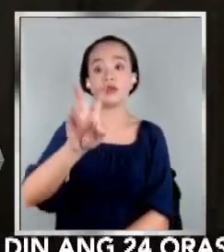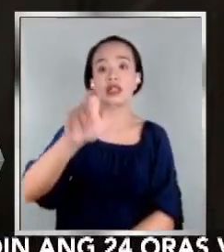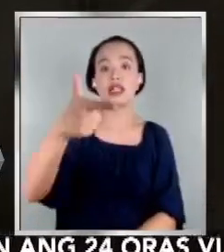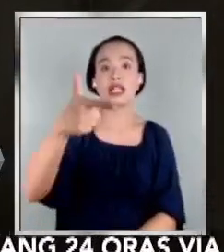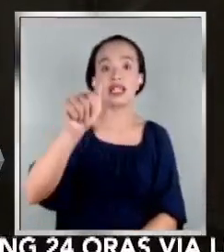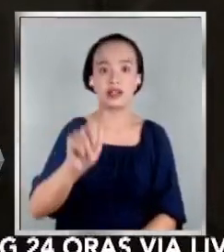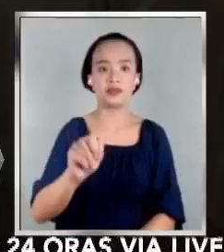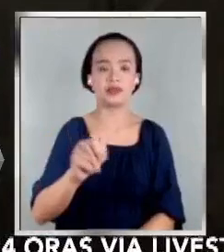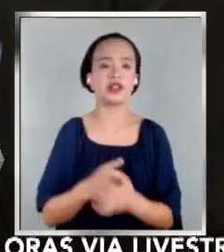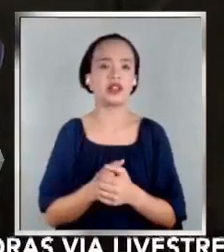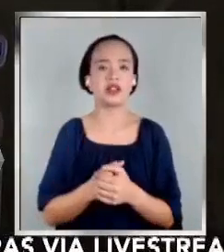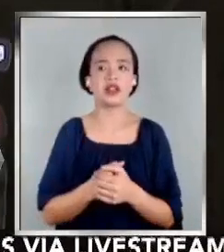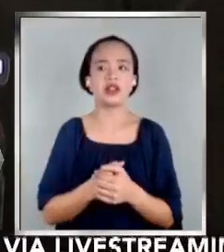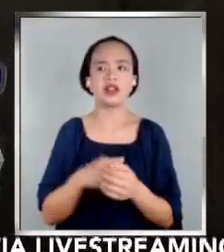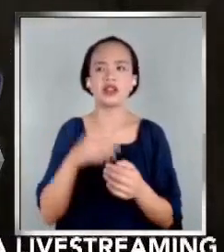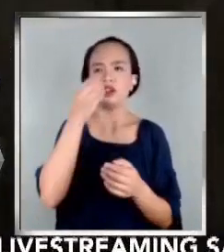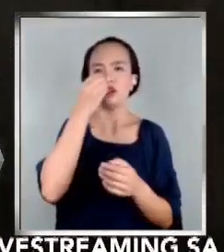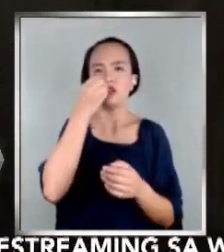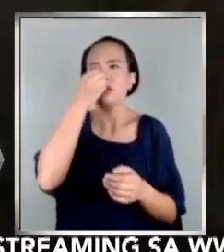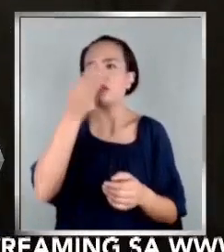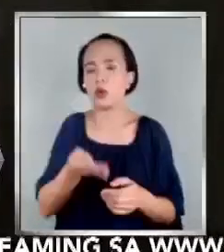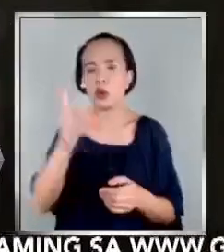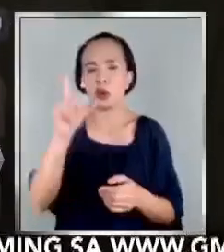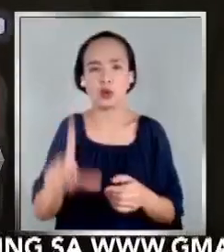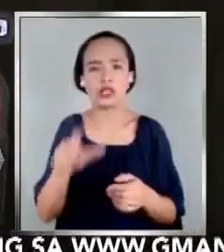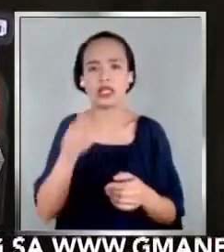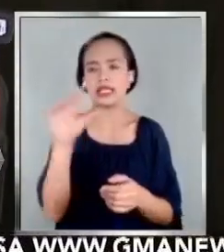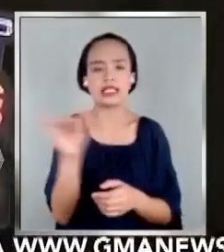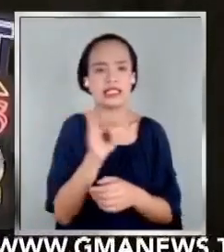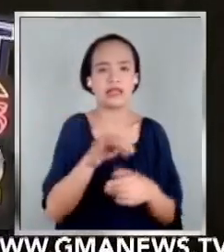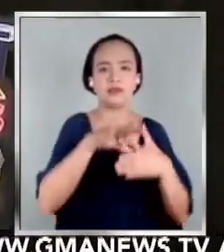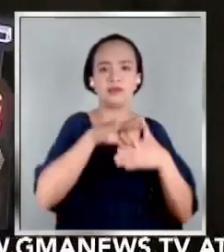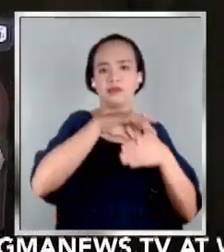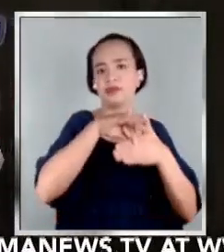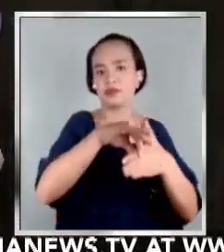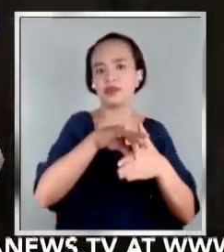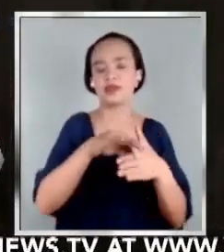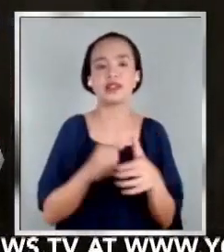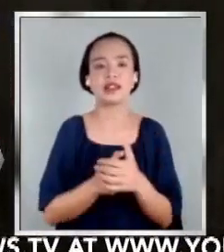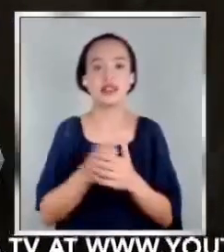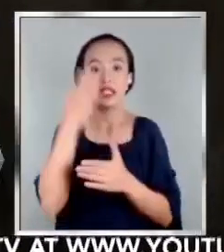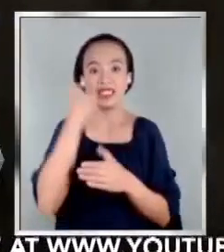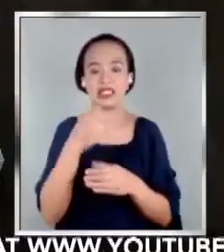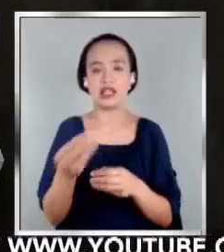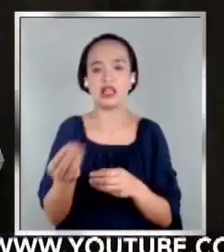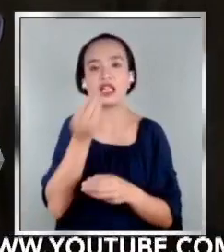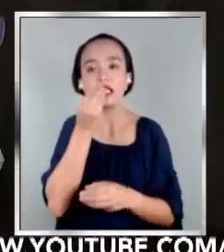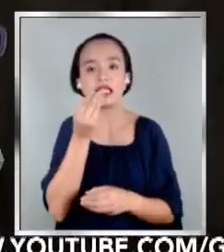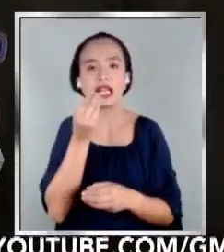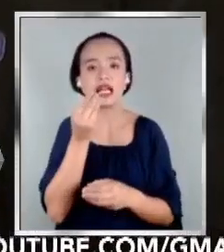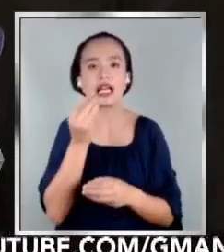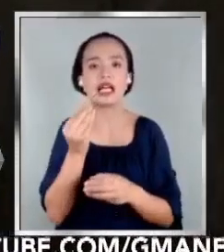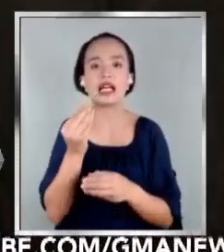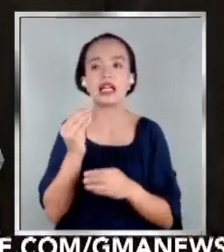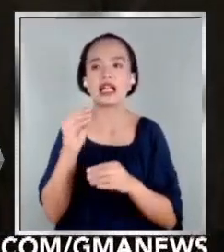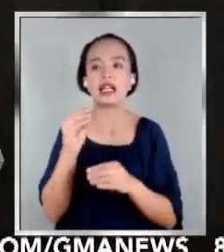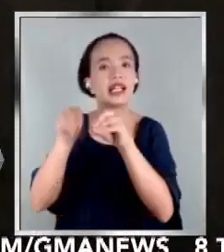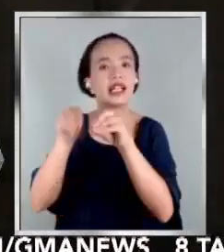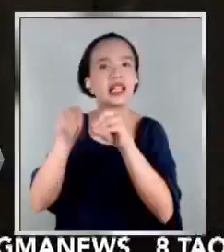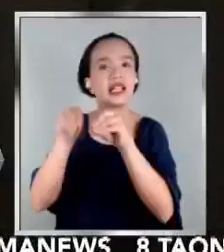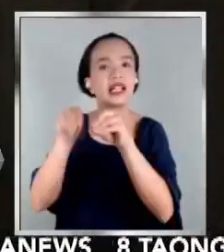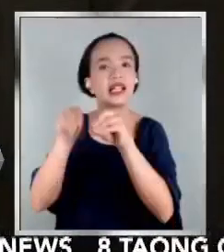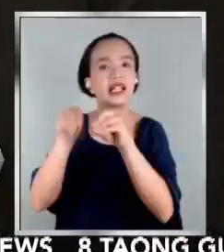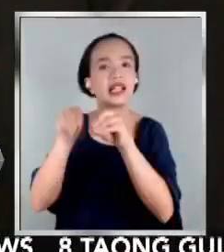mababa versus doon sa mga kumakain ng karne. Since plant-based ka, gulay at prutas, mostly